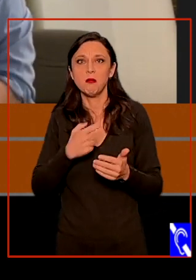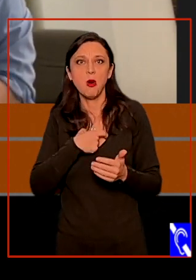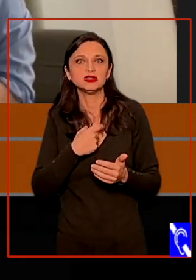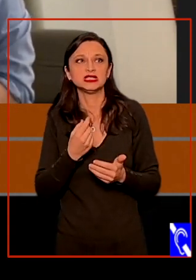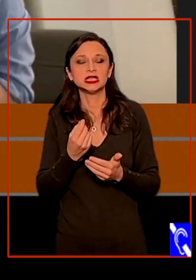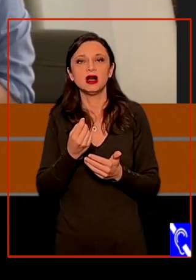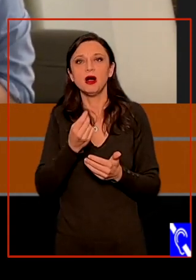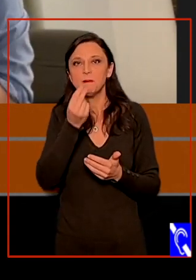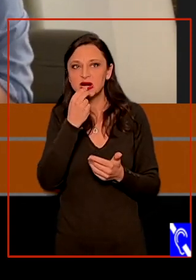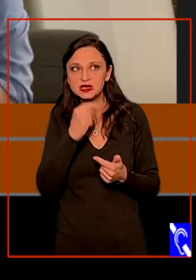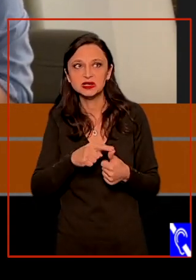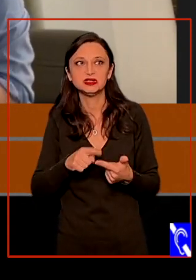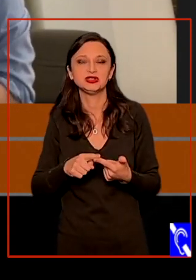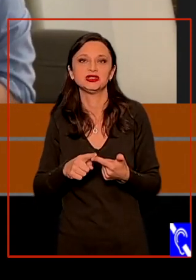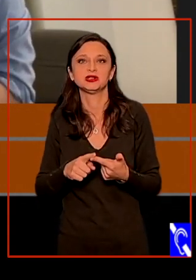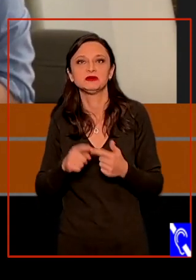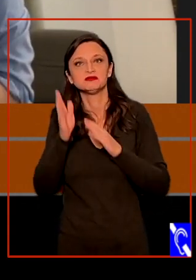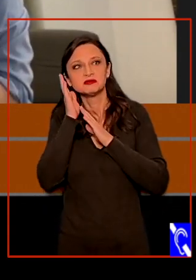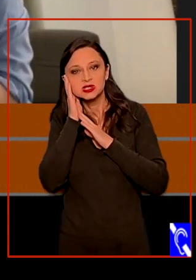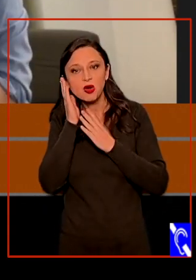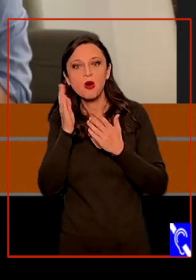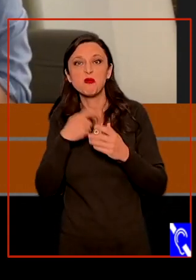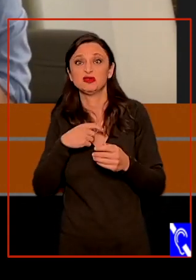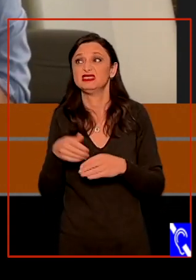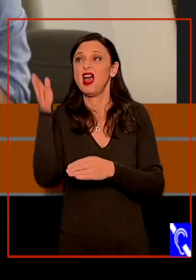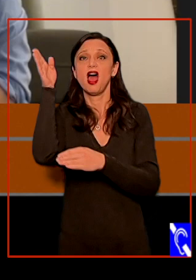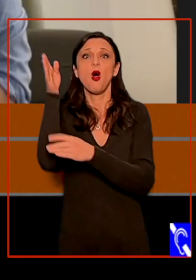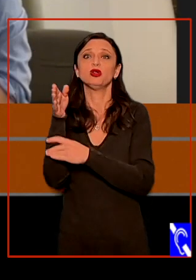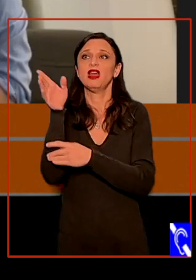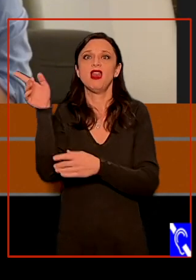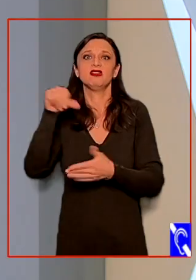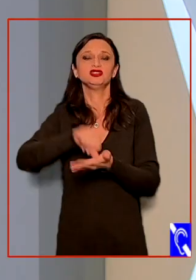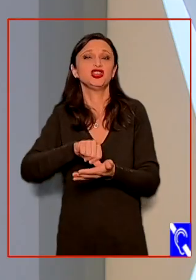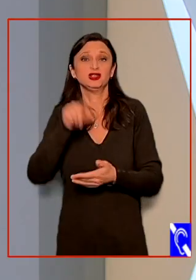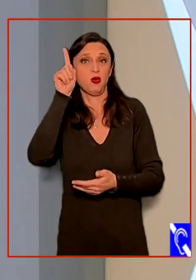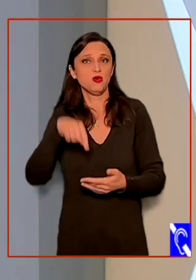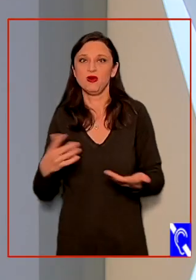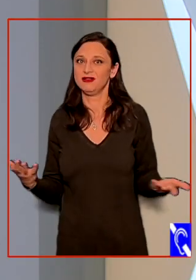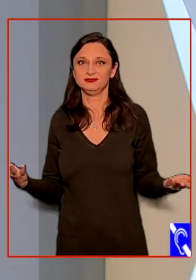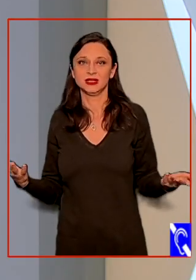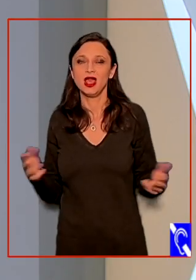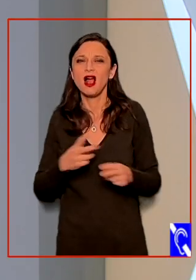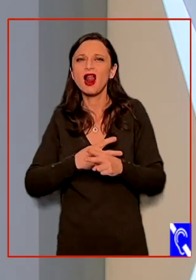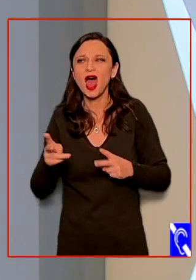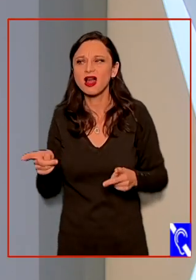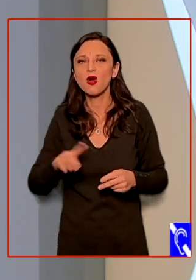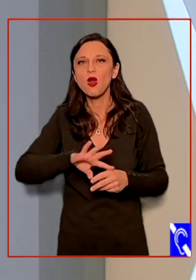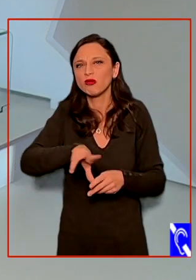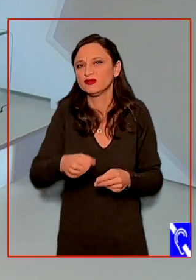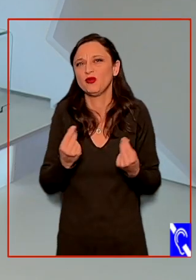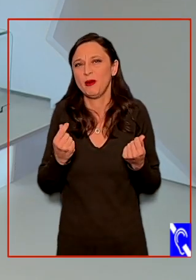masă, poți să stai cu 6.000 de lei într-un hotel în centru o lună de zile. Da. Deci e clar că